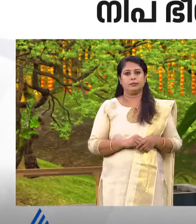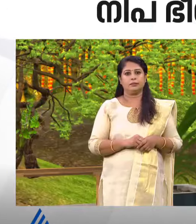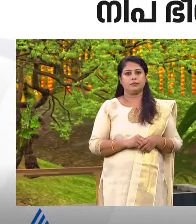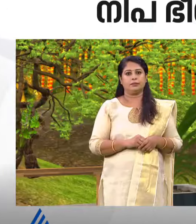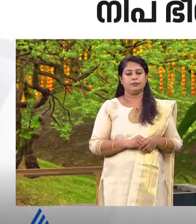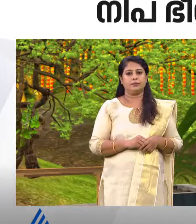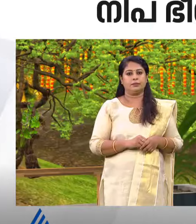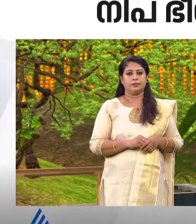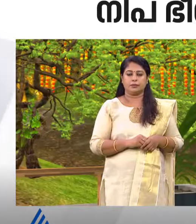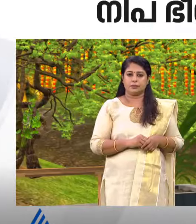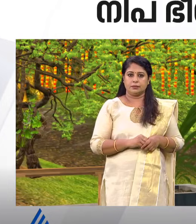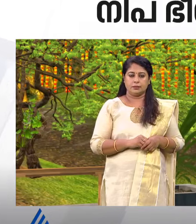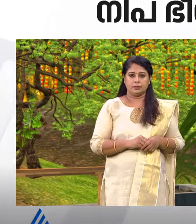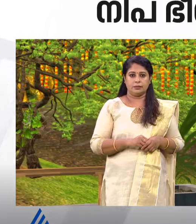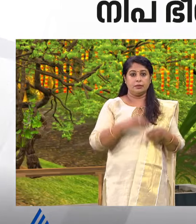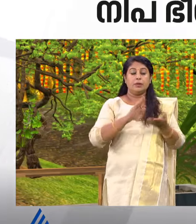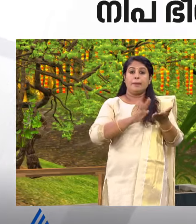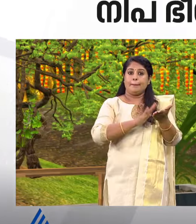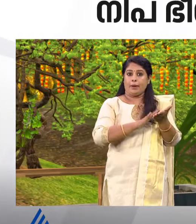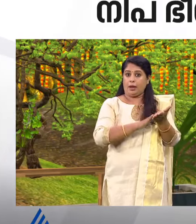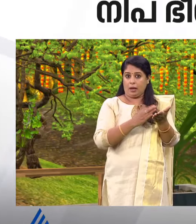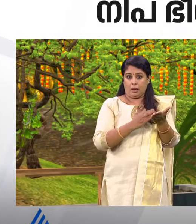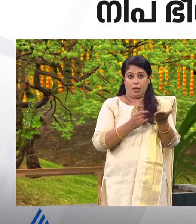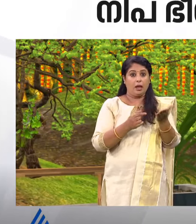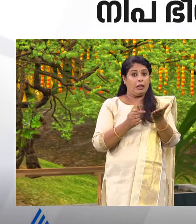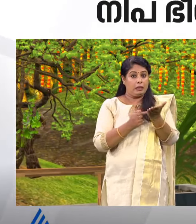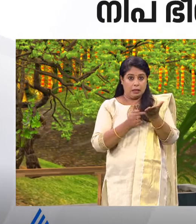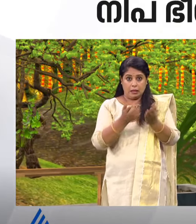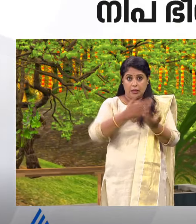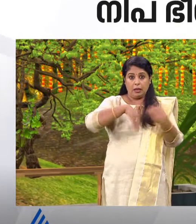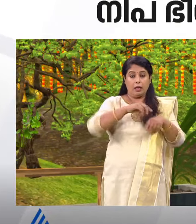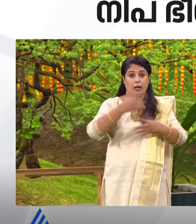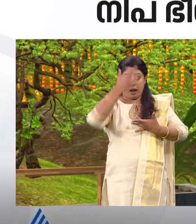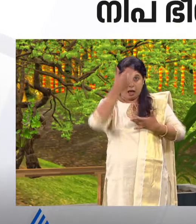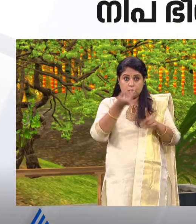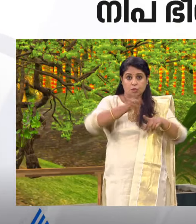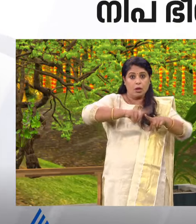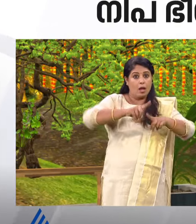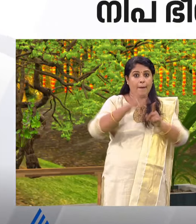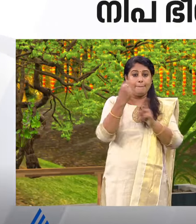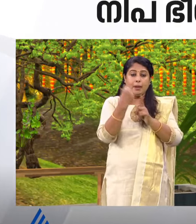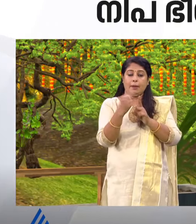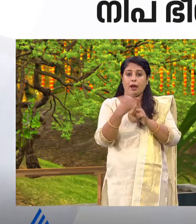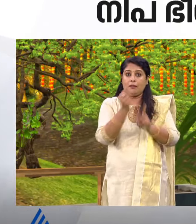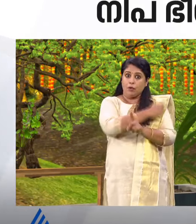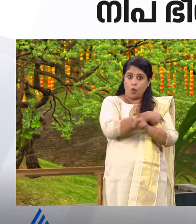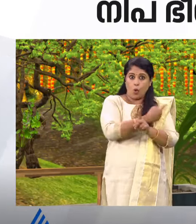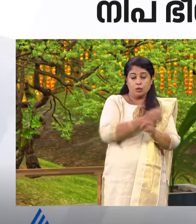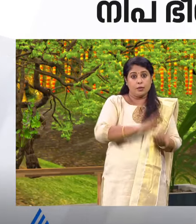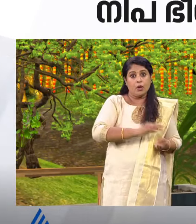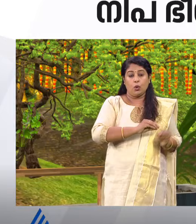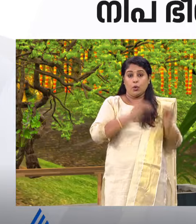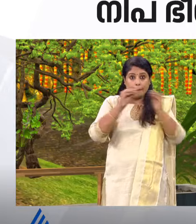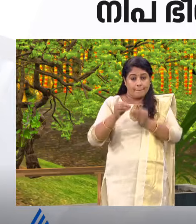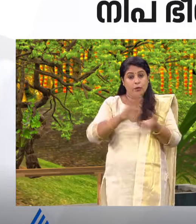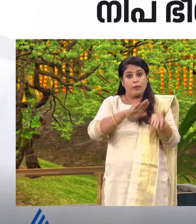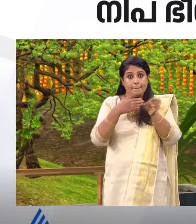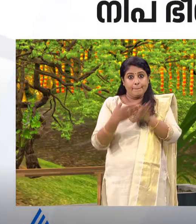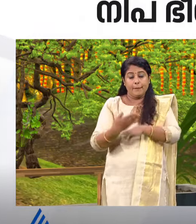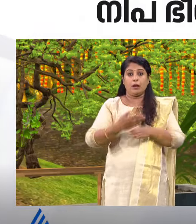അമീന, തിങ്കളാഴ്ച പനി ബാധിച്ച് ആശുപത്രിയിൽ, പെരിന്തൽമണ്ണയിലെ സ്വകാര്യ ആശുപത്രിയിൽ മരിച്ച യുവാവിൻ്റെ അല്ലെങ്കിൽ